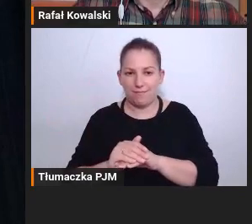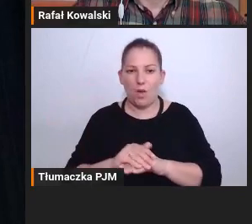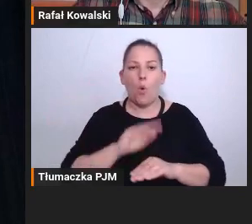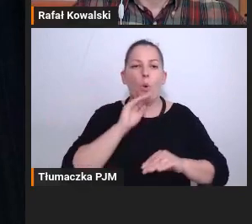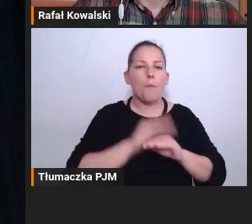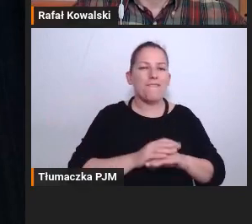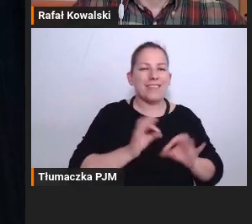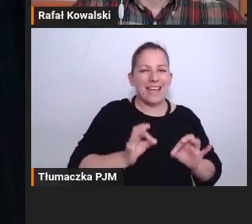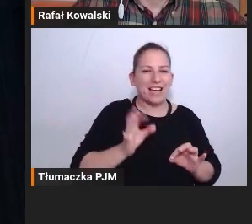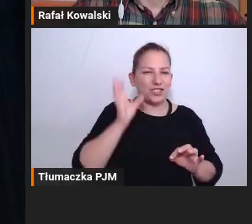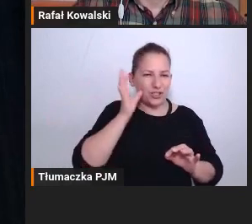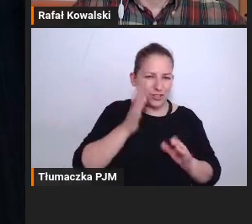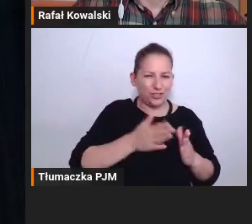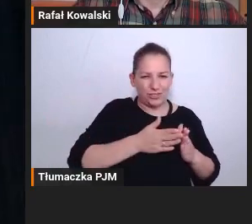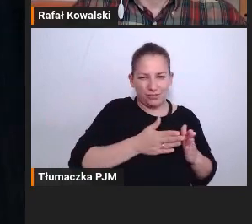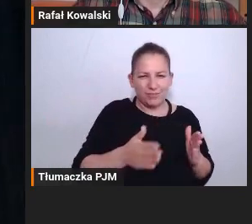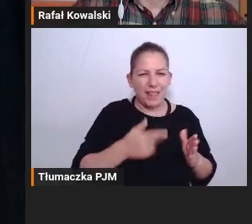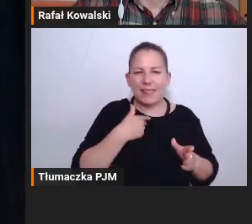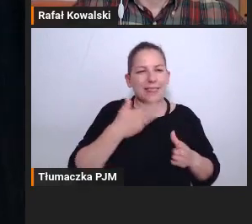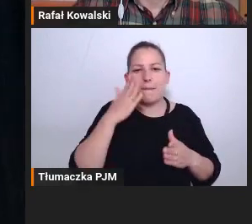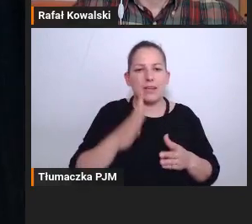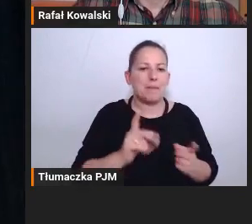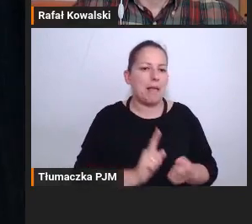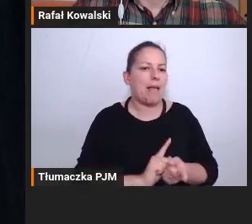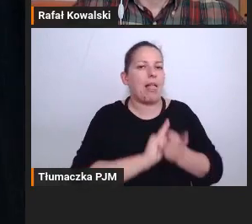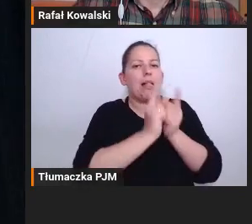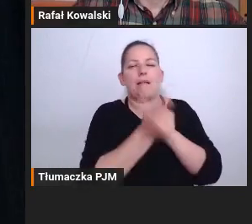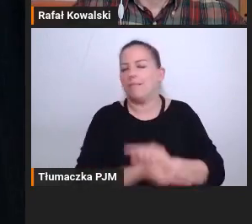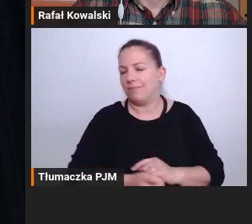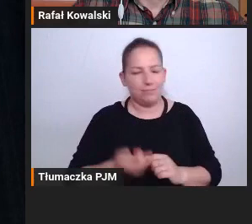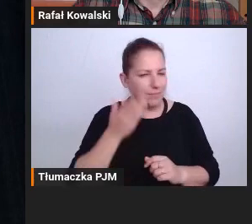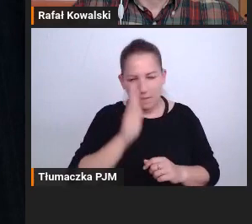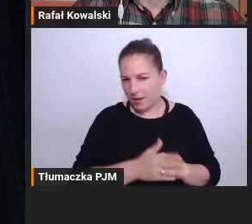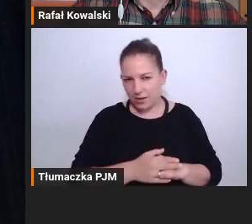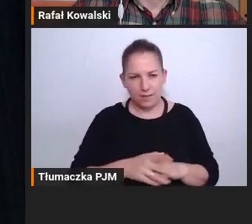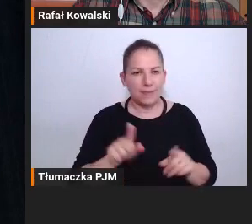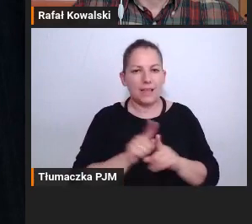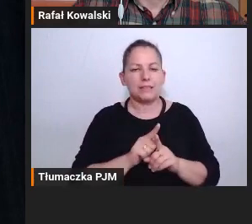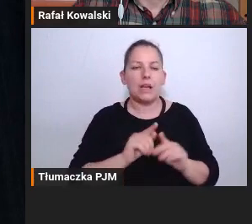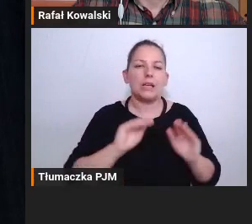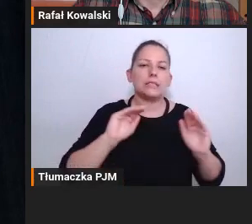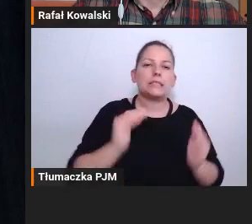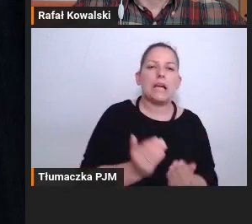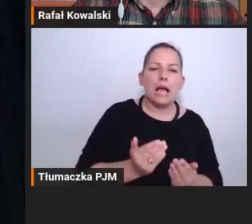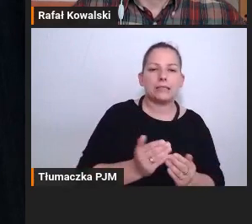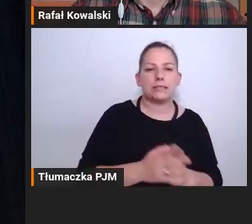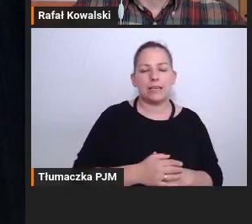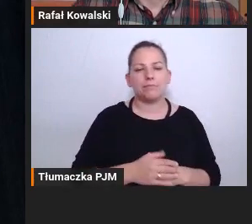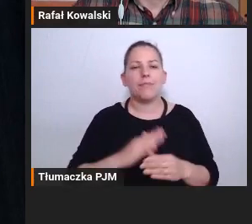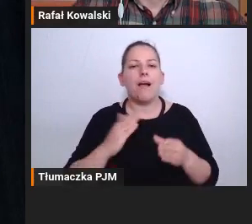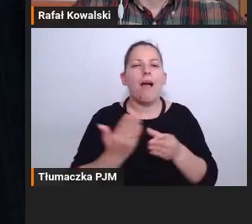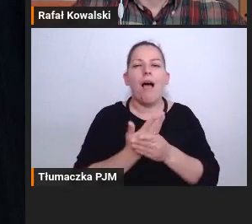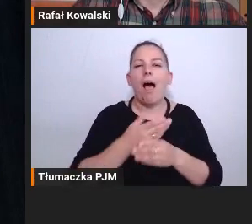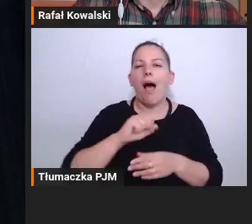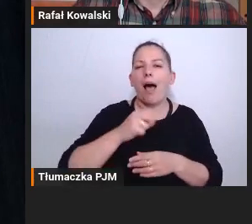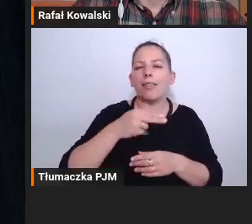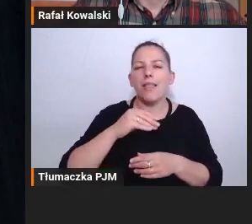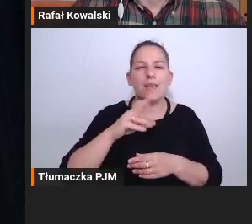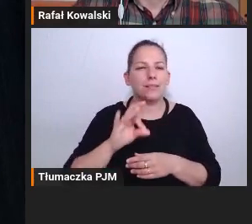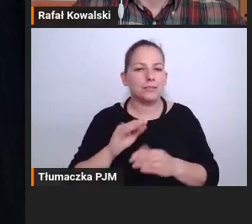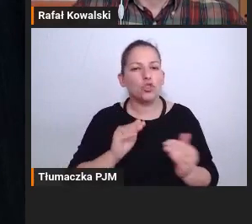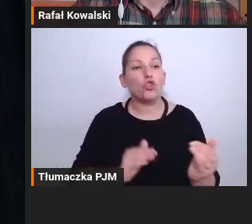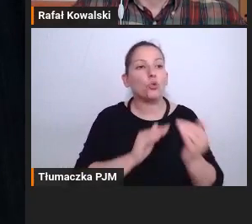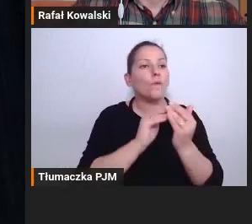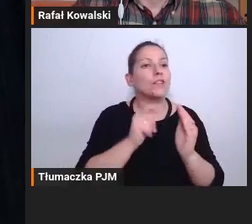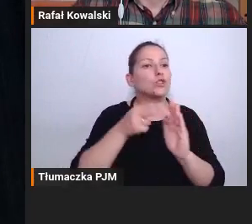mamy w chwili obecnej, my tych umów nie będziemy teraz zmieniać, nie będziemy w żaden sposób ich skracać, nie będziemy ich aneksować po to, żeby je dostosować do tego,